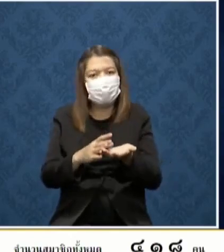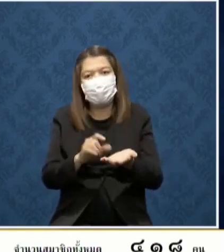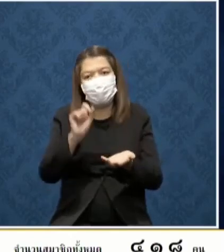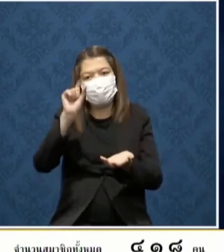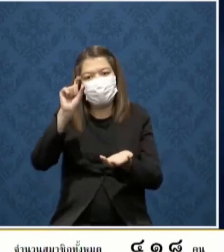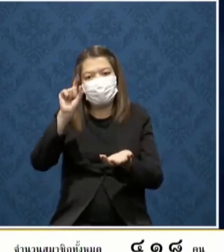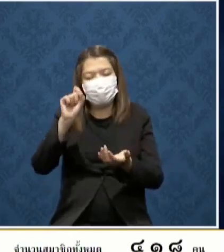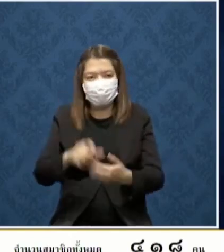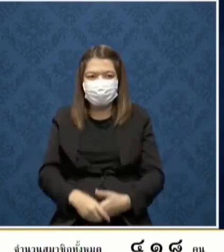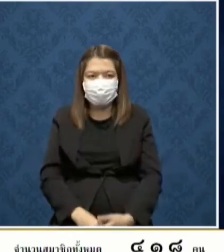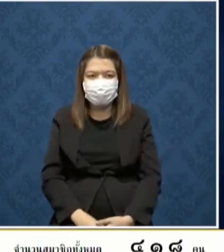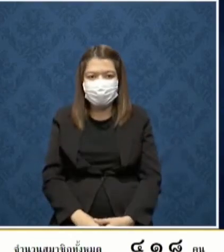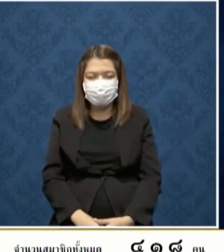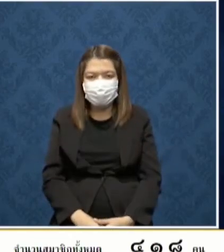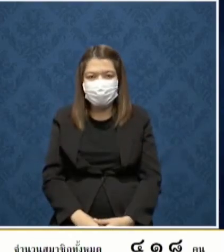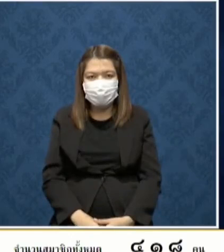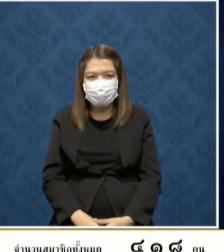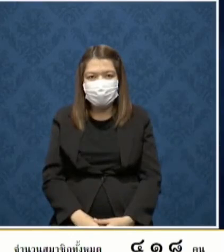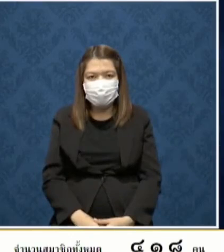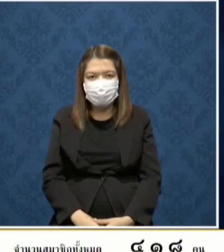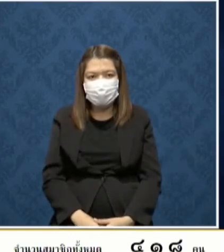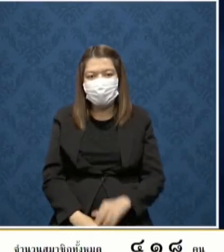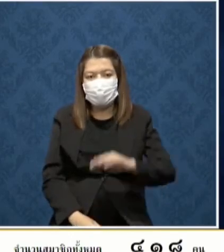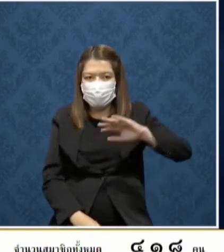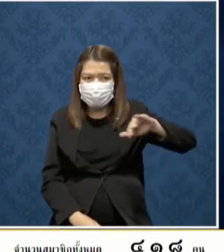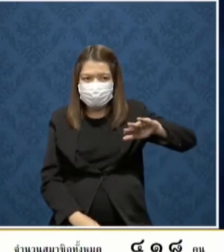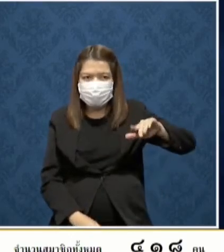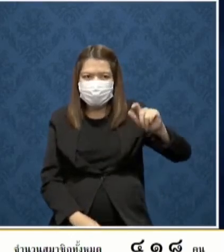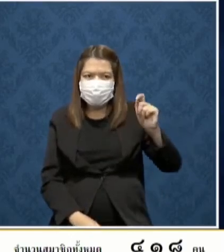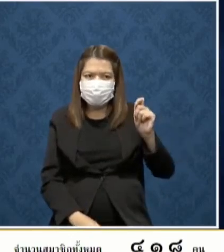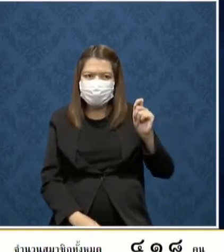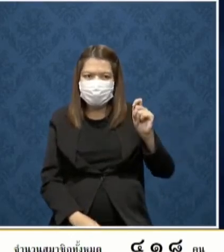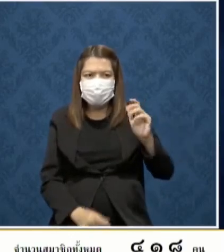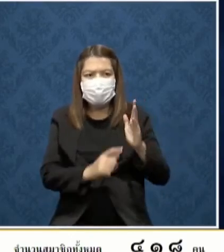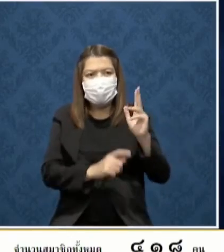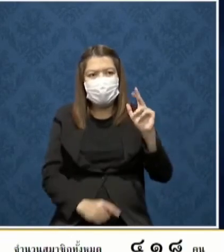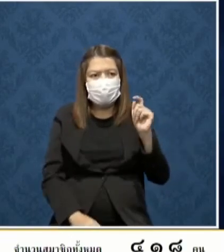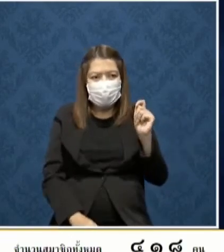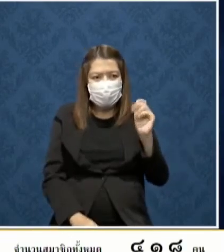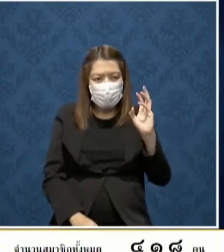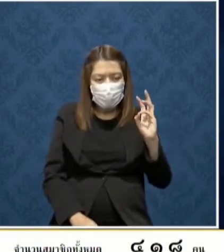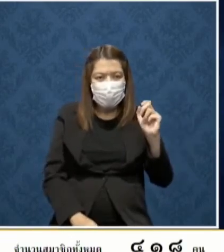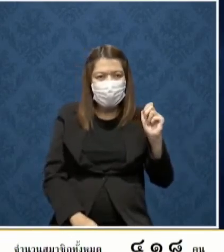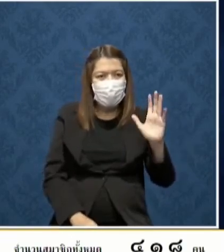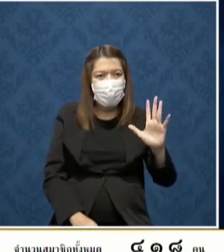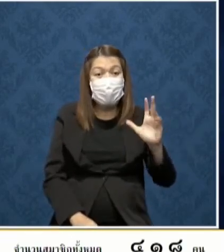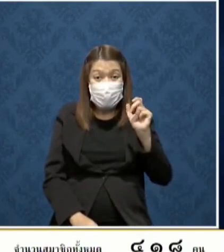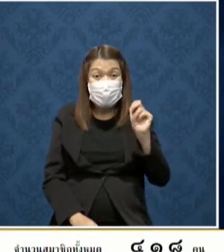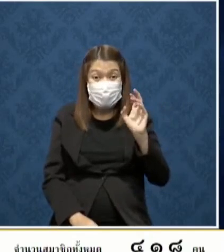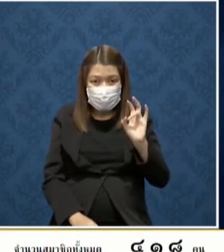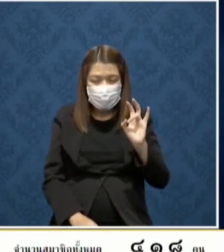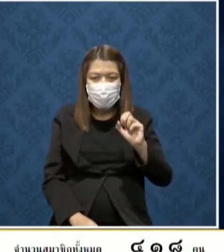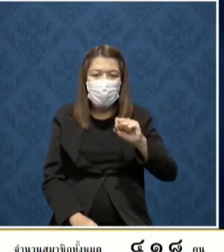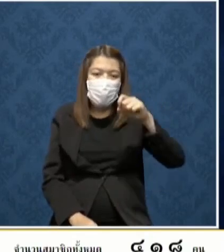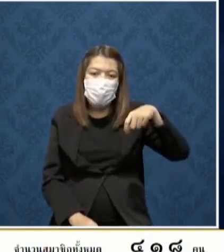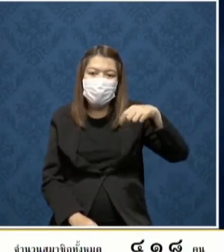ี่สไลด์ถไป งาบซ้าย K6 A5 A7 ที่ไมไดซ่อมก็เหมือน